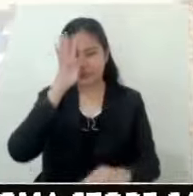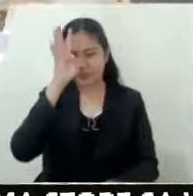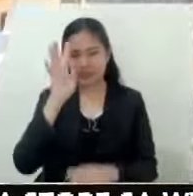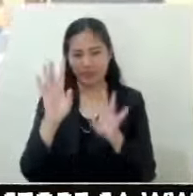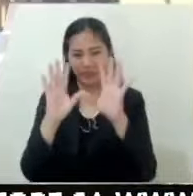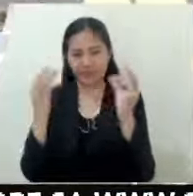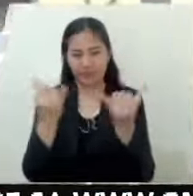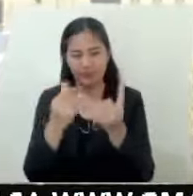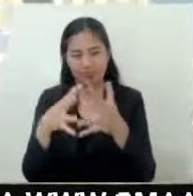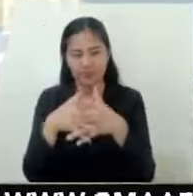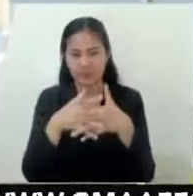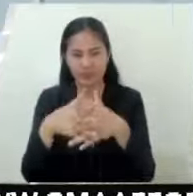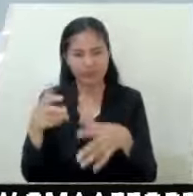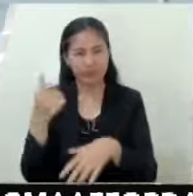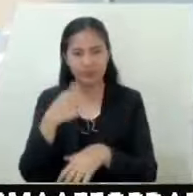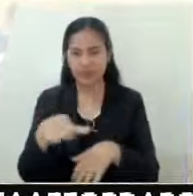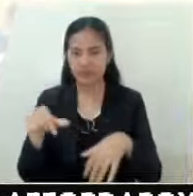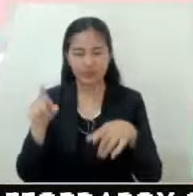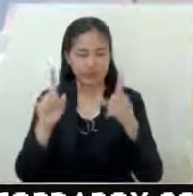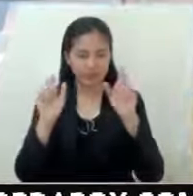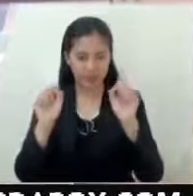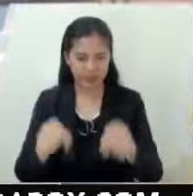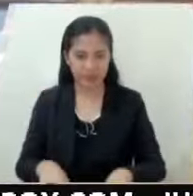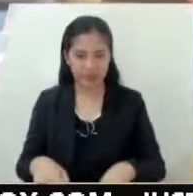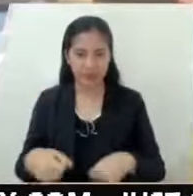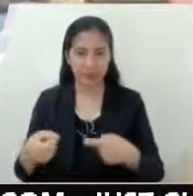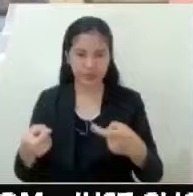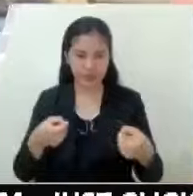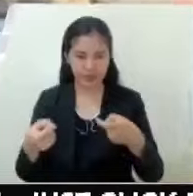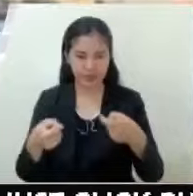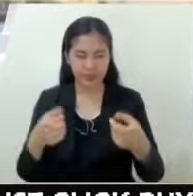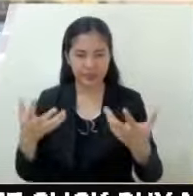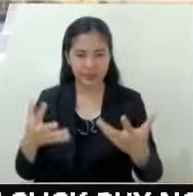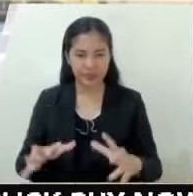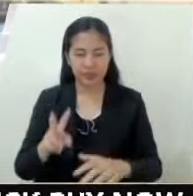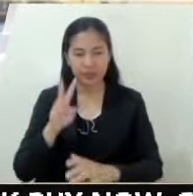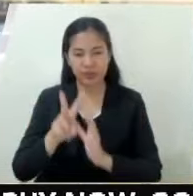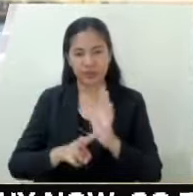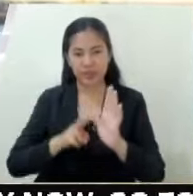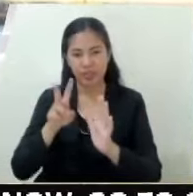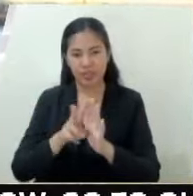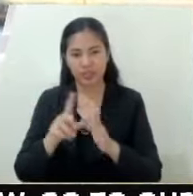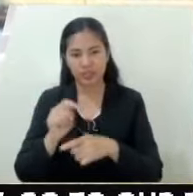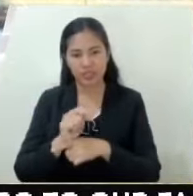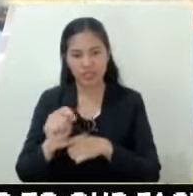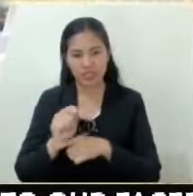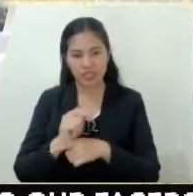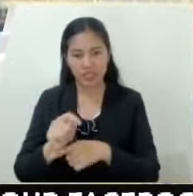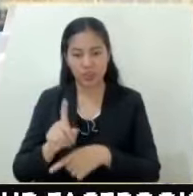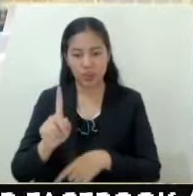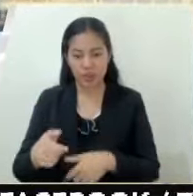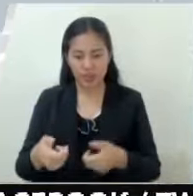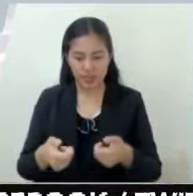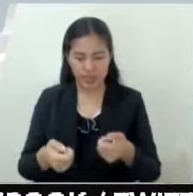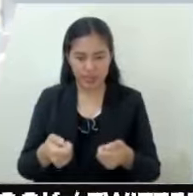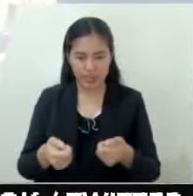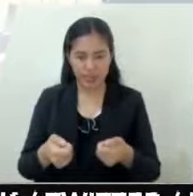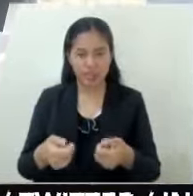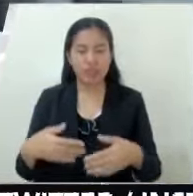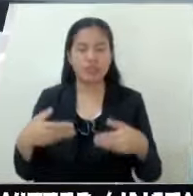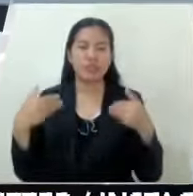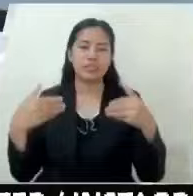raw ay caring-carry na maging piloto nito matapos ang 2 oras na training. Isang pindot lang daw, G na itong paliparin